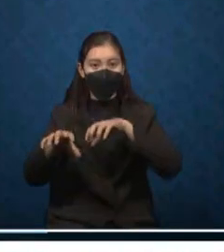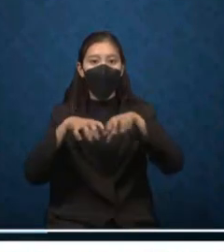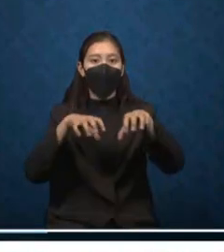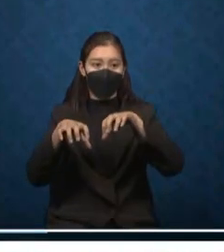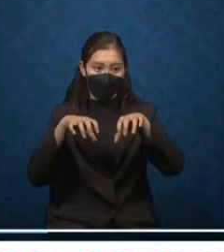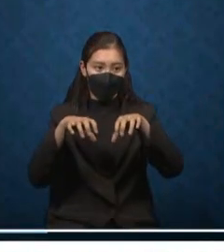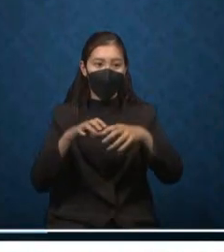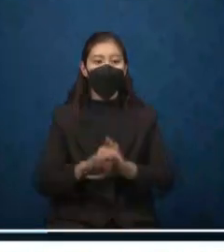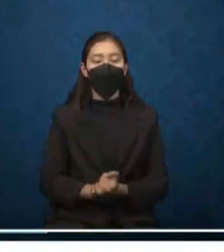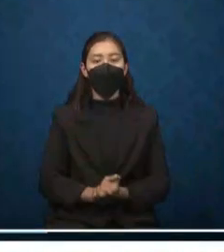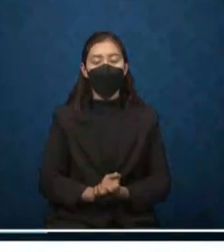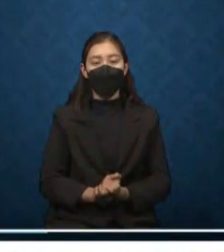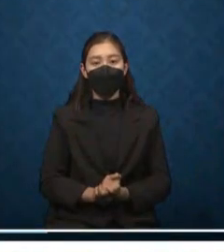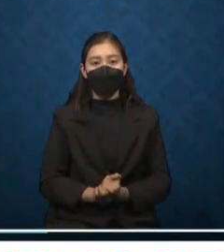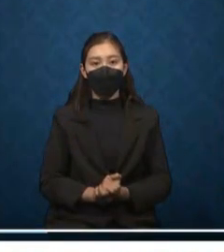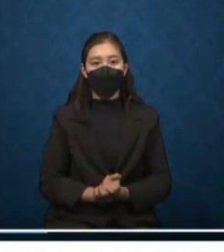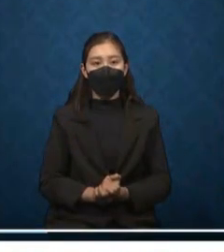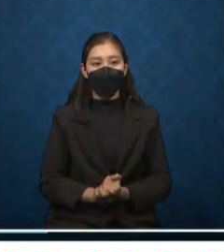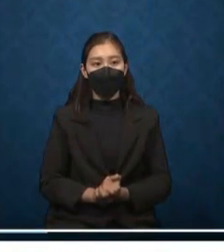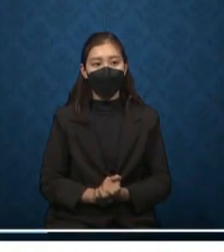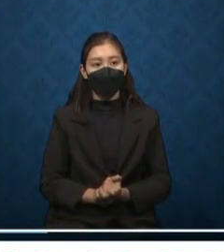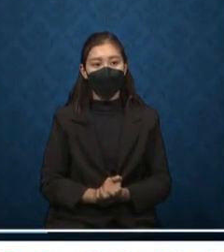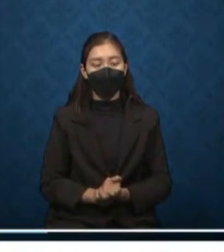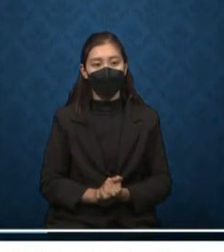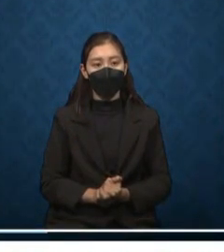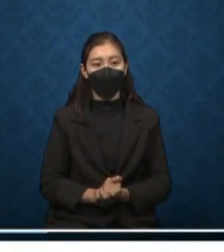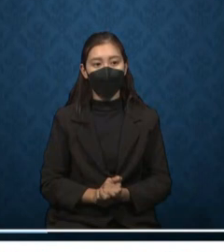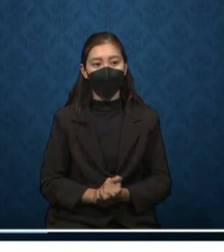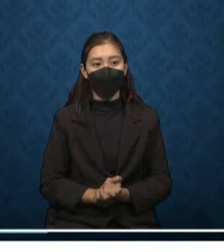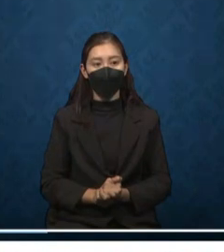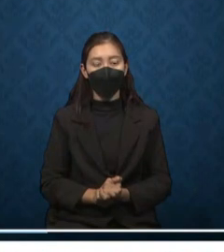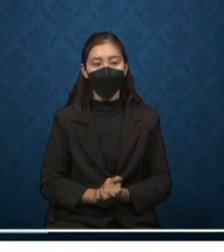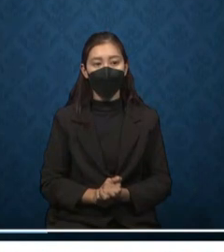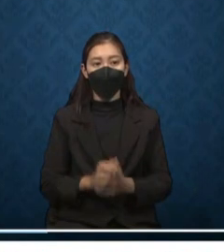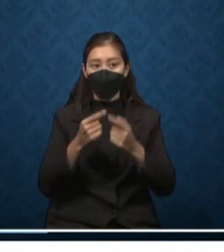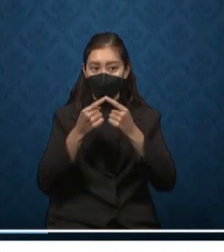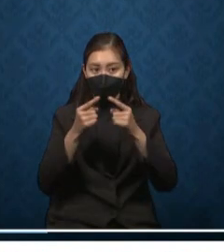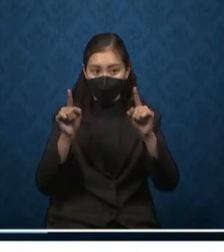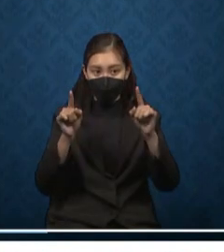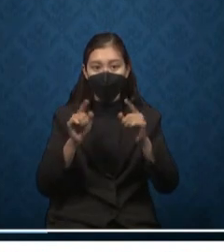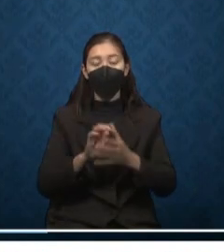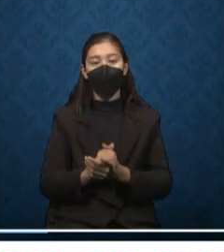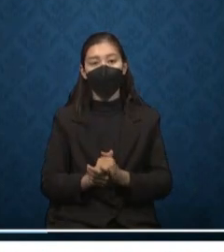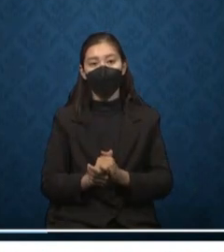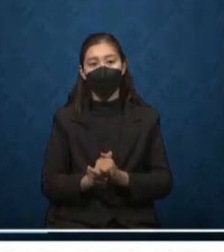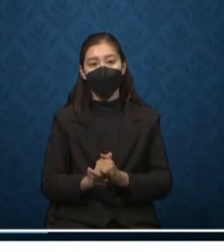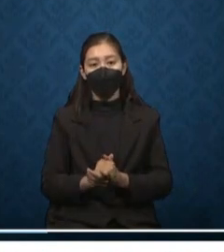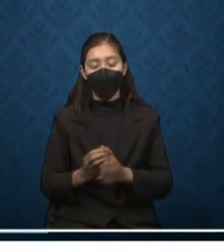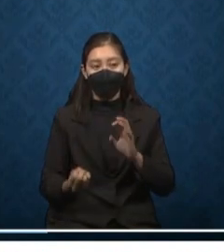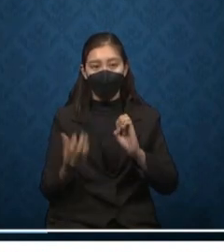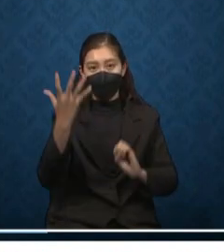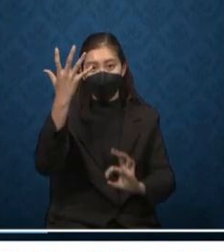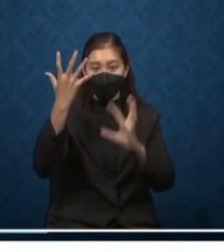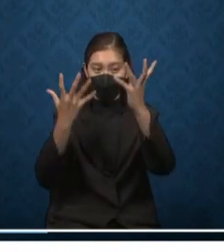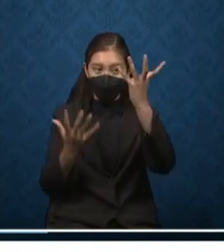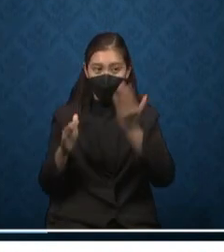เลยครับถัดไปได้เลยครับในขณะเดียวกันป่าชายเลนเองก็มีบทบาทในเรื่องการ